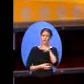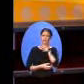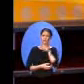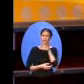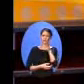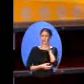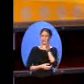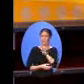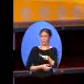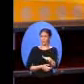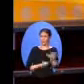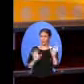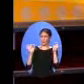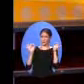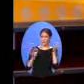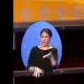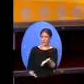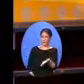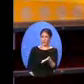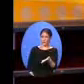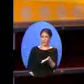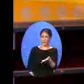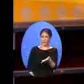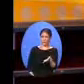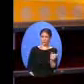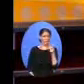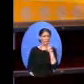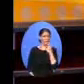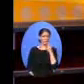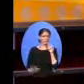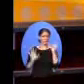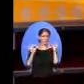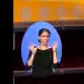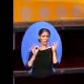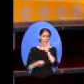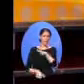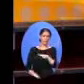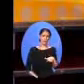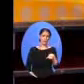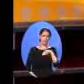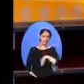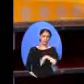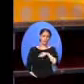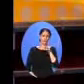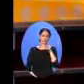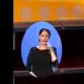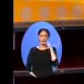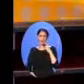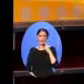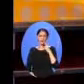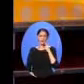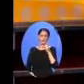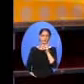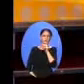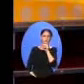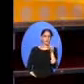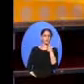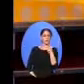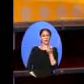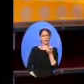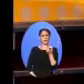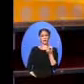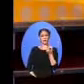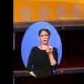ילדים, במיוחד זה מאוד... דווקא אלה שאין עליהם נורות עזרה, כן, דווקא אלה שלא אי אפשר לצפות. ילדים הכי